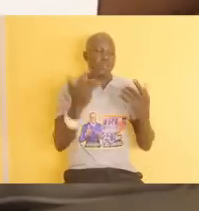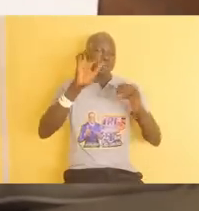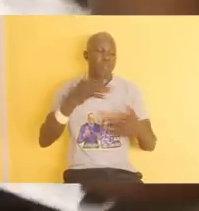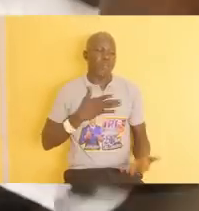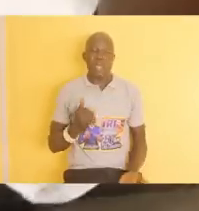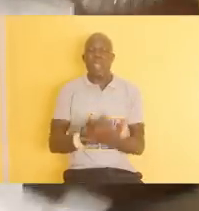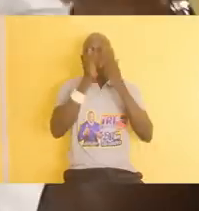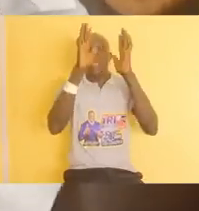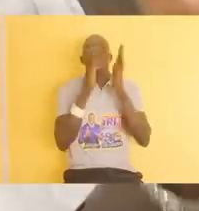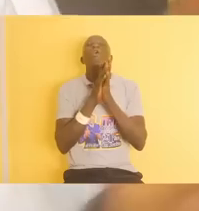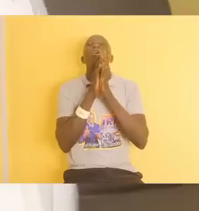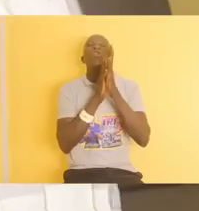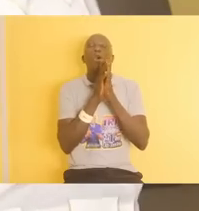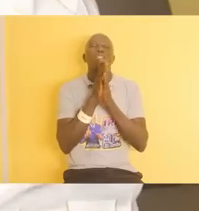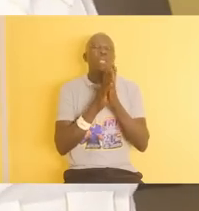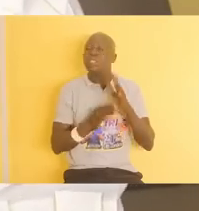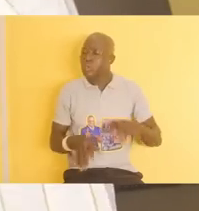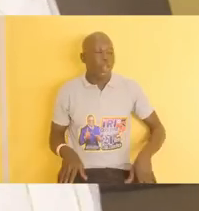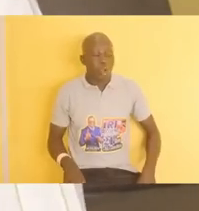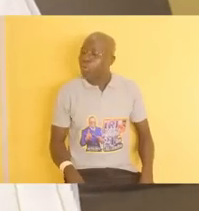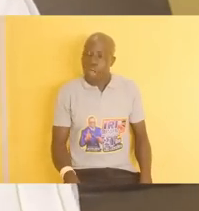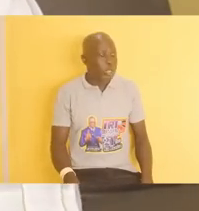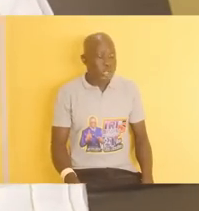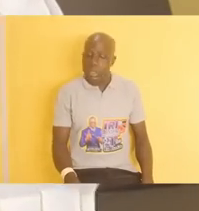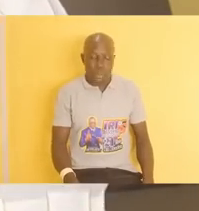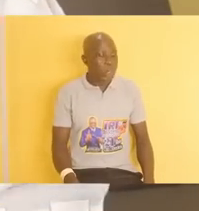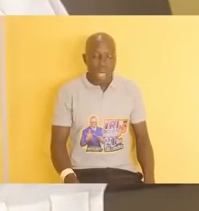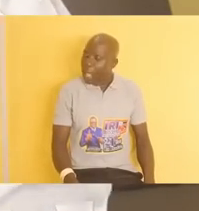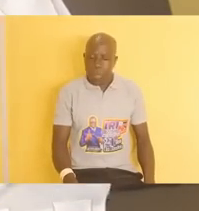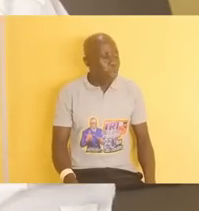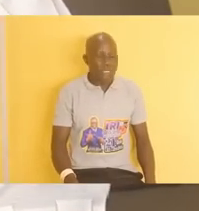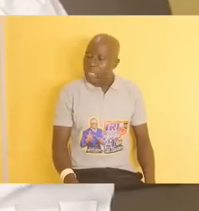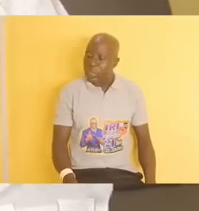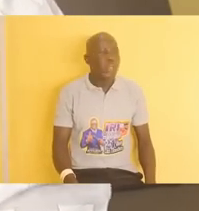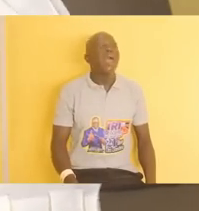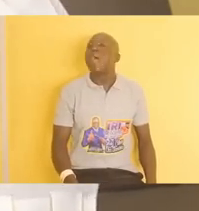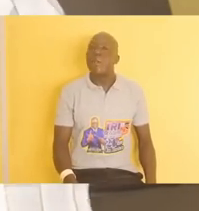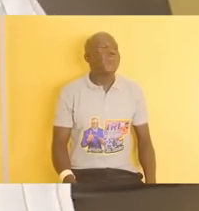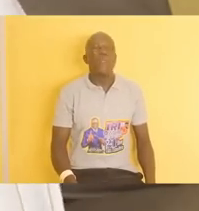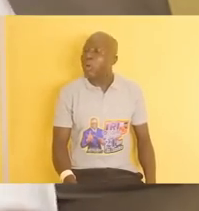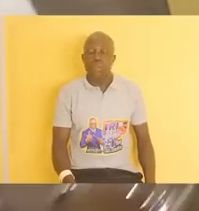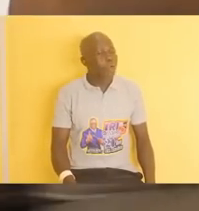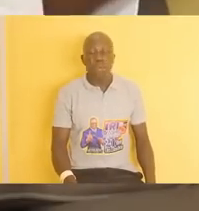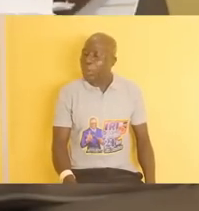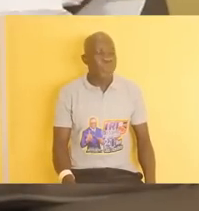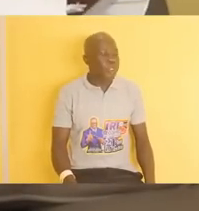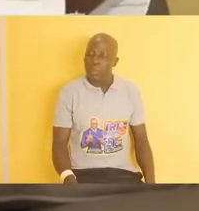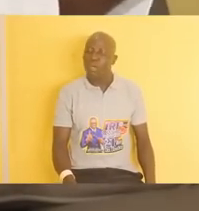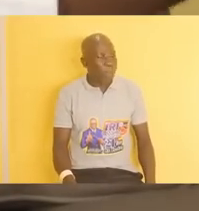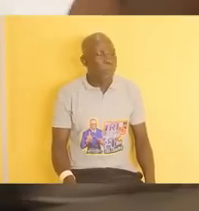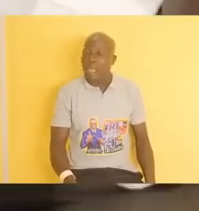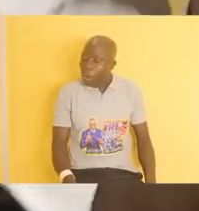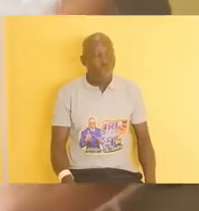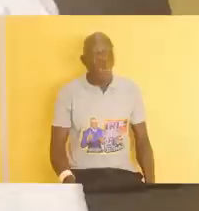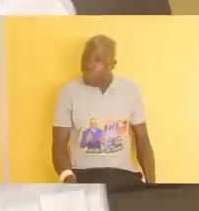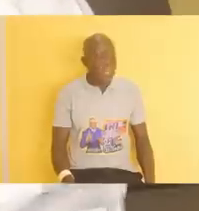Oh yeah! Oh my God! Oh my God! Oh my God! Oh my God! Oh my God! Oh my God! Oh my God! Oh my God! Oh my God! Oh my God! Oh my God! Oh my God! Oh my God!